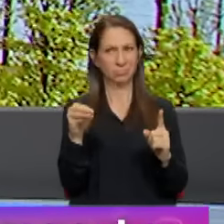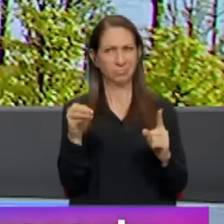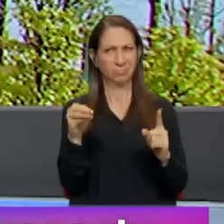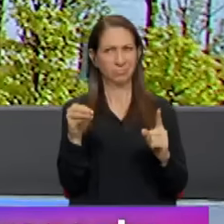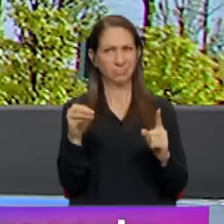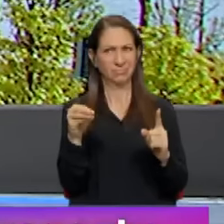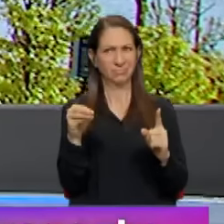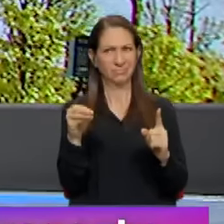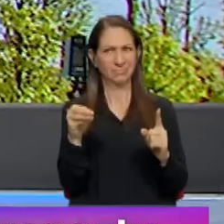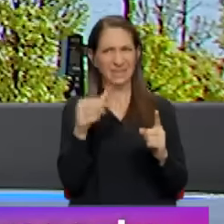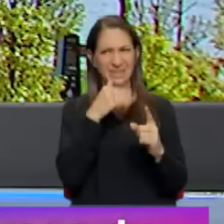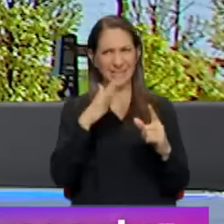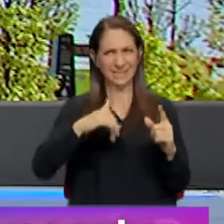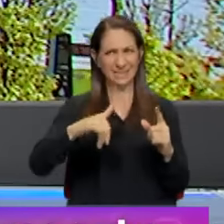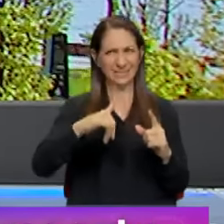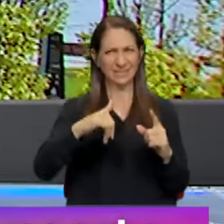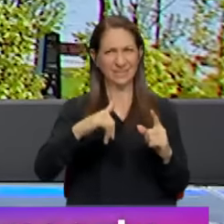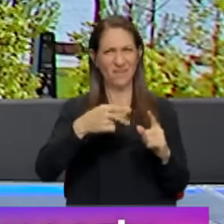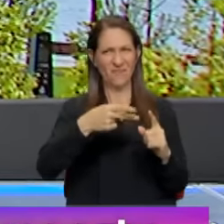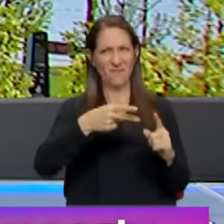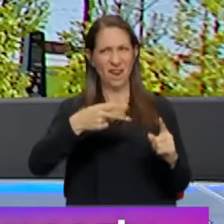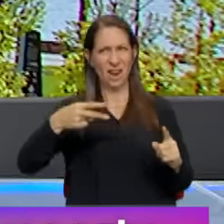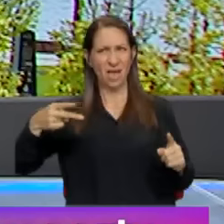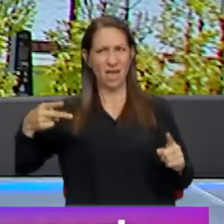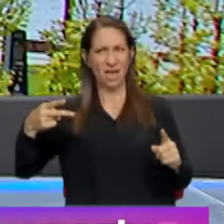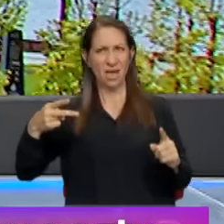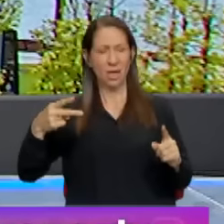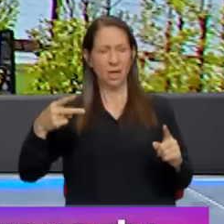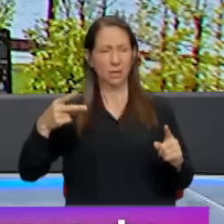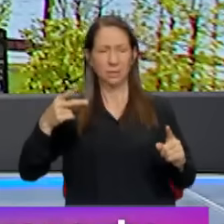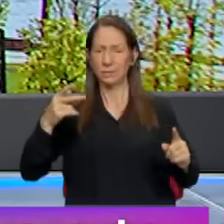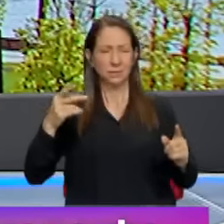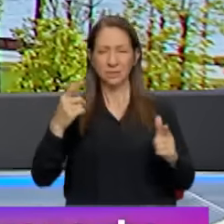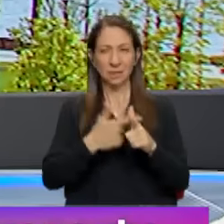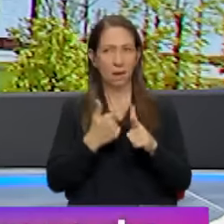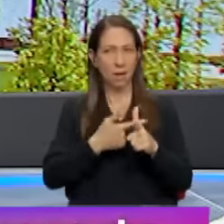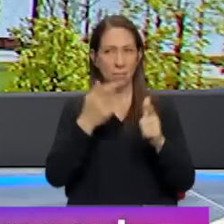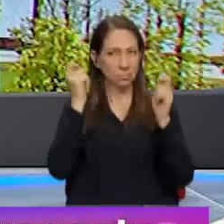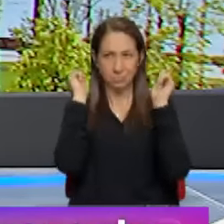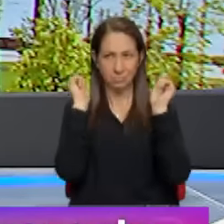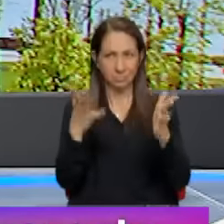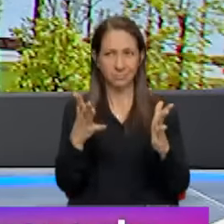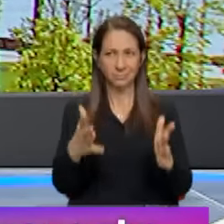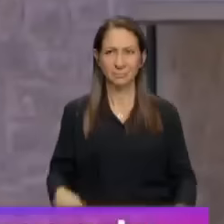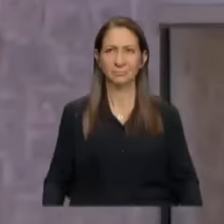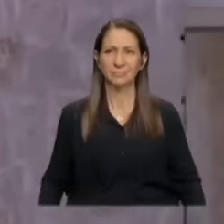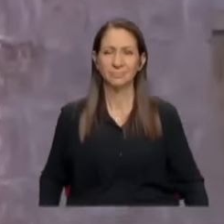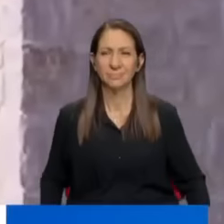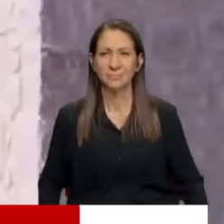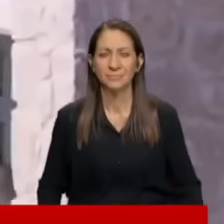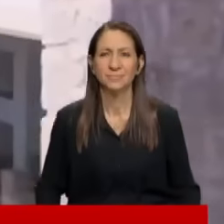Yani deniz kenarında villalar ve dudak uçuklatan kiralar.